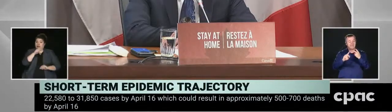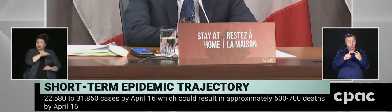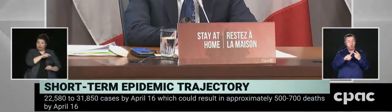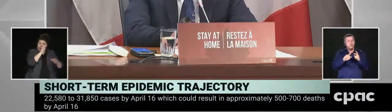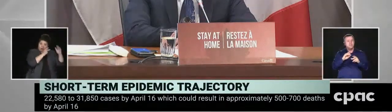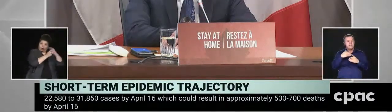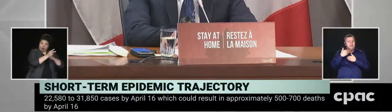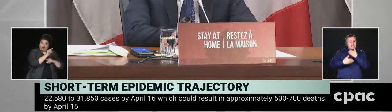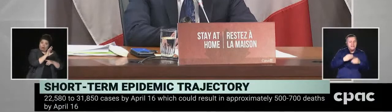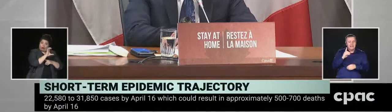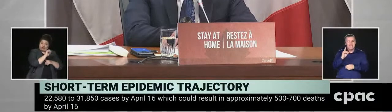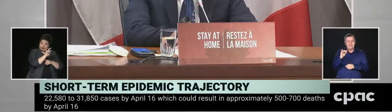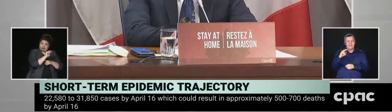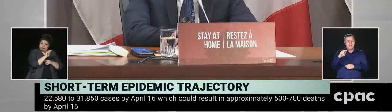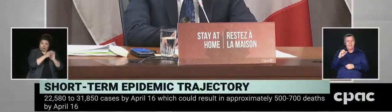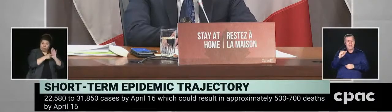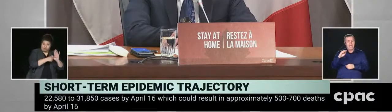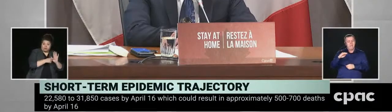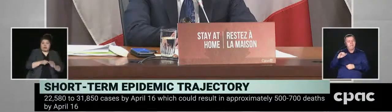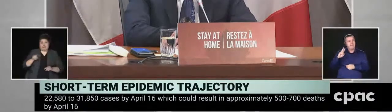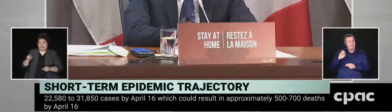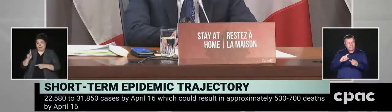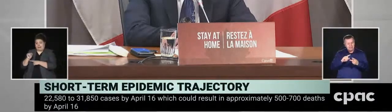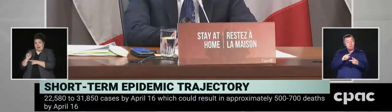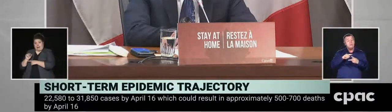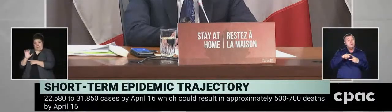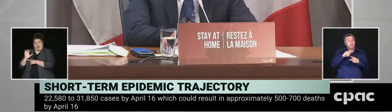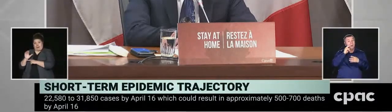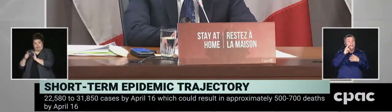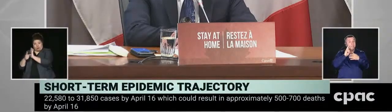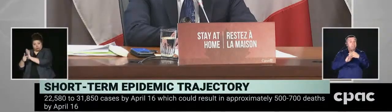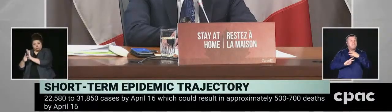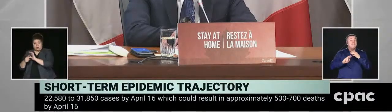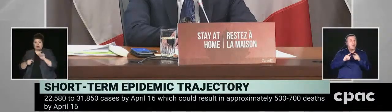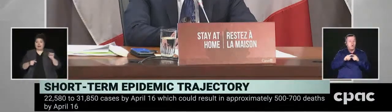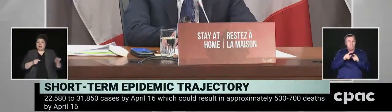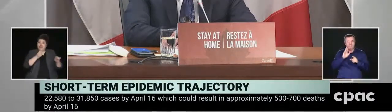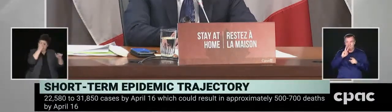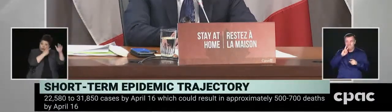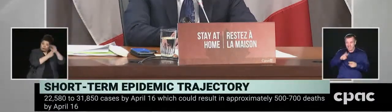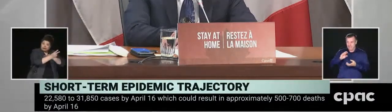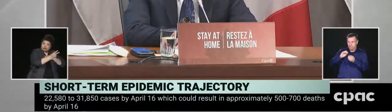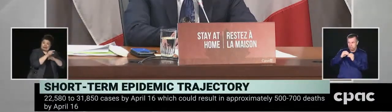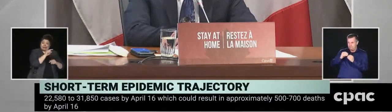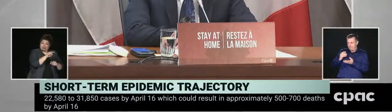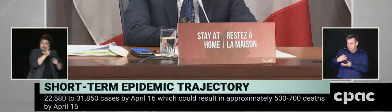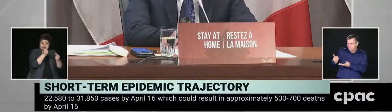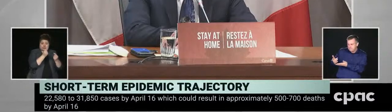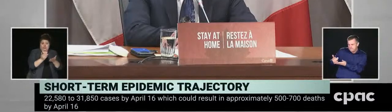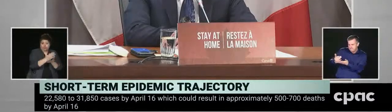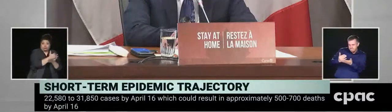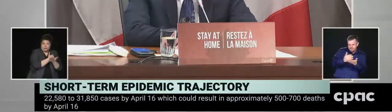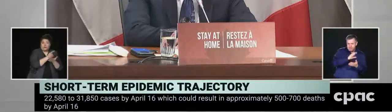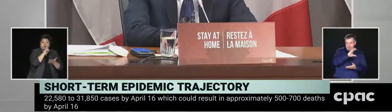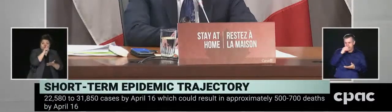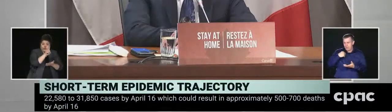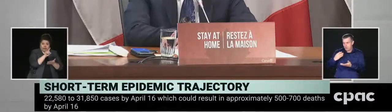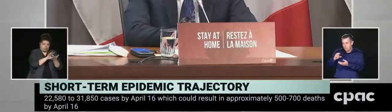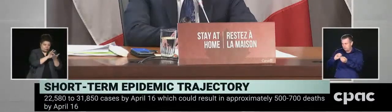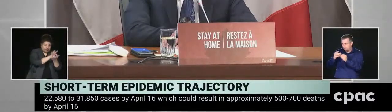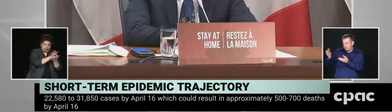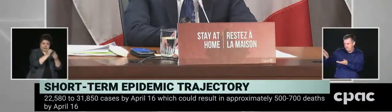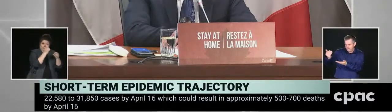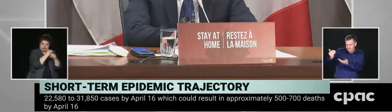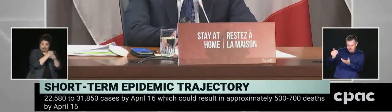de prévision utilisent les données réelles sur les cas que nous avons connus au Canada afin d'estimer